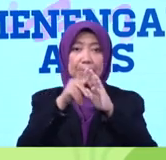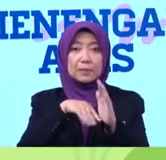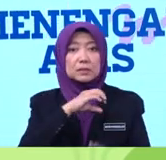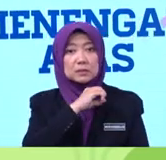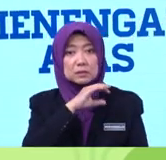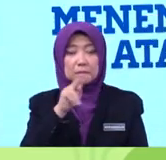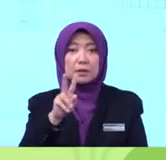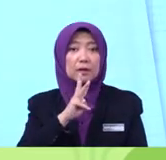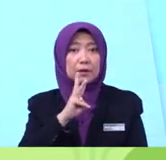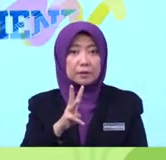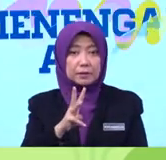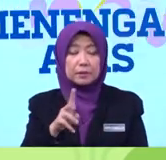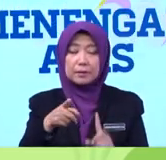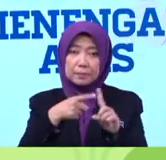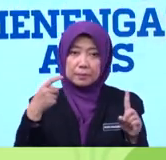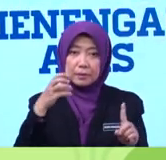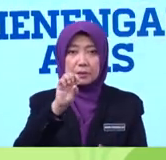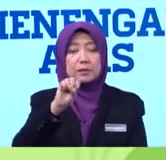dari pada